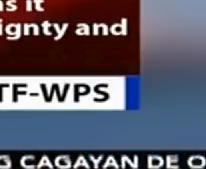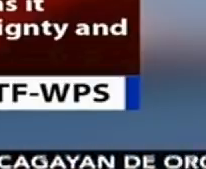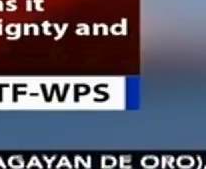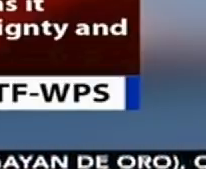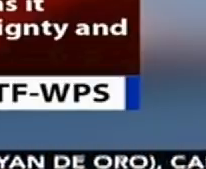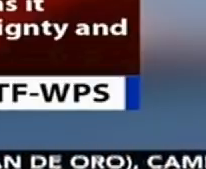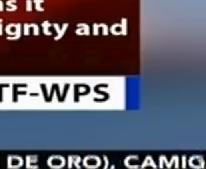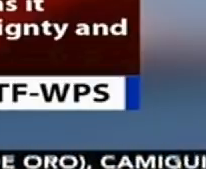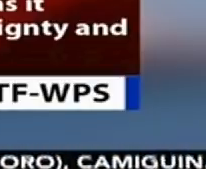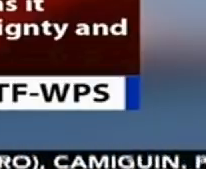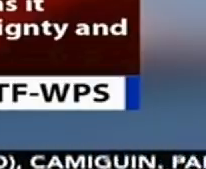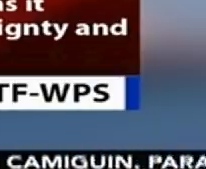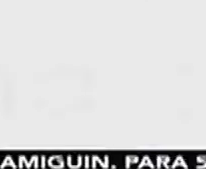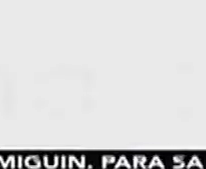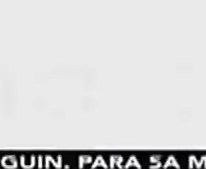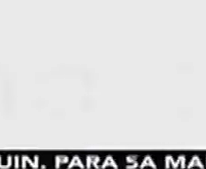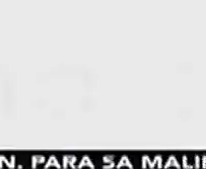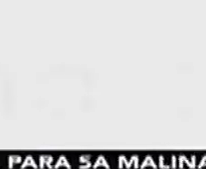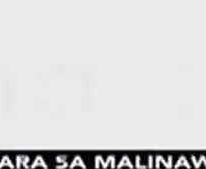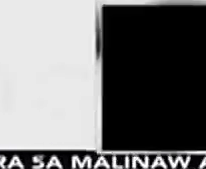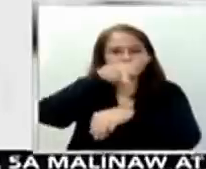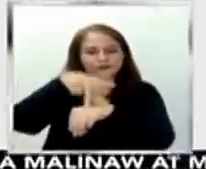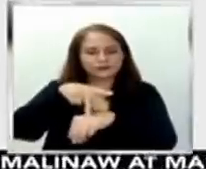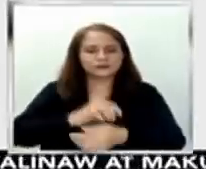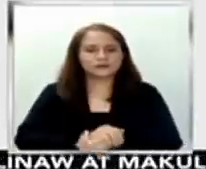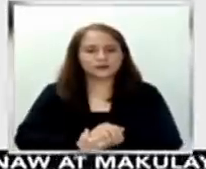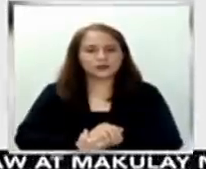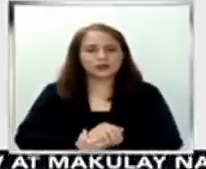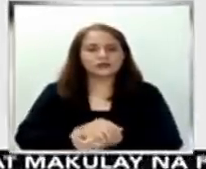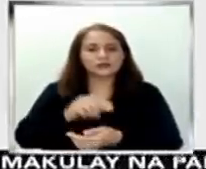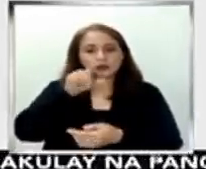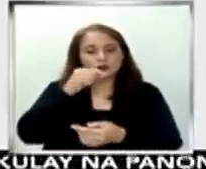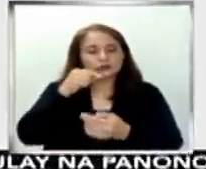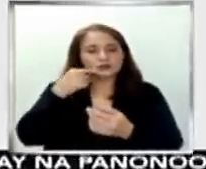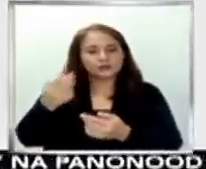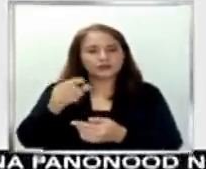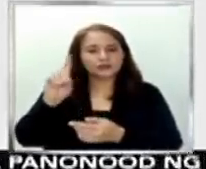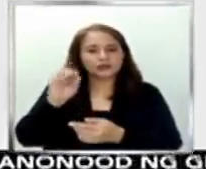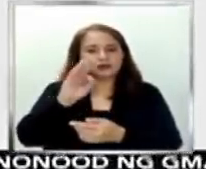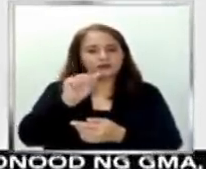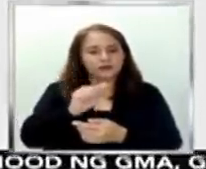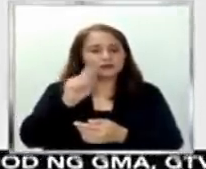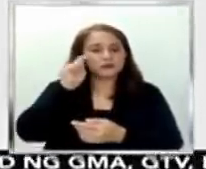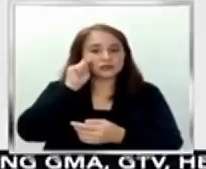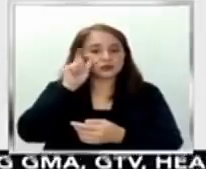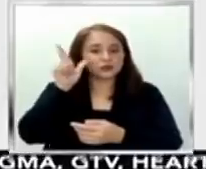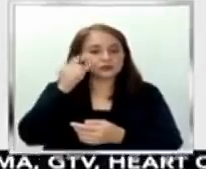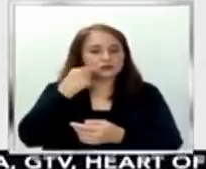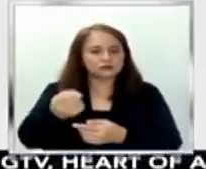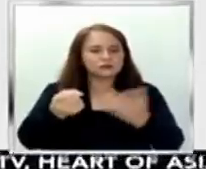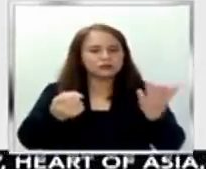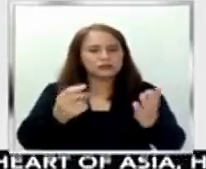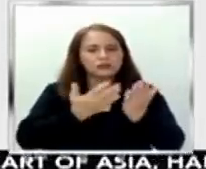ang sovereign rights ng Pilipinas. Sa isang tweet, sinabi ni DFA Secretary Teddy Boy Locsin, hihintayin niya ang rekomendasyon ng